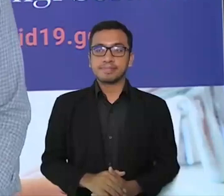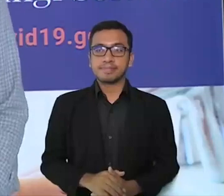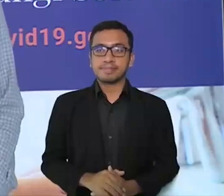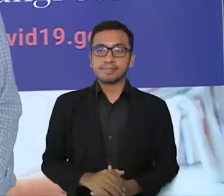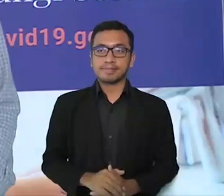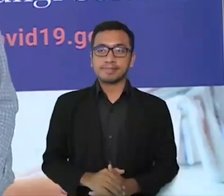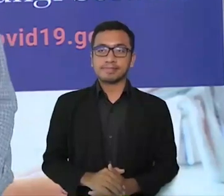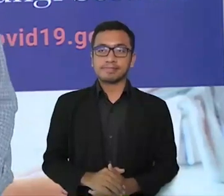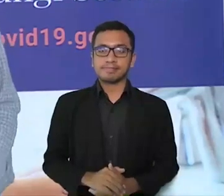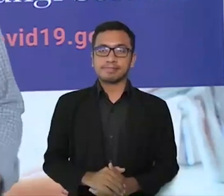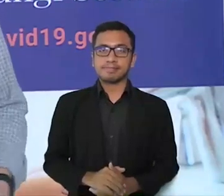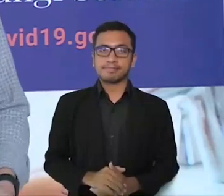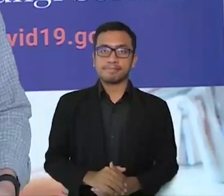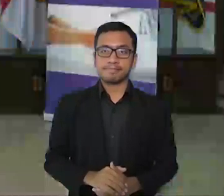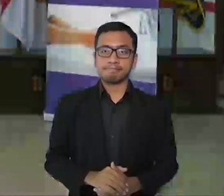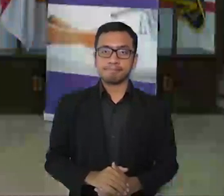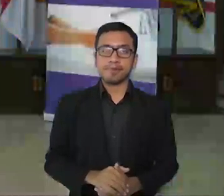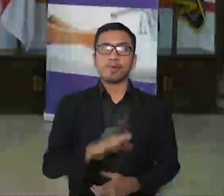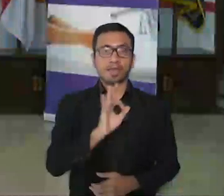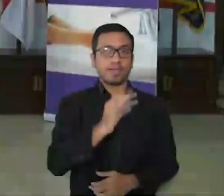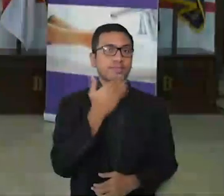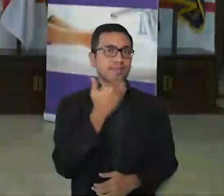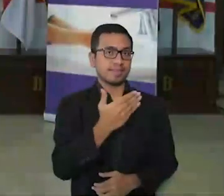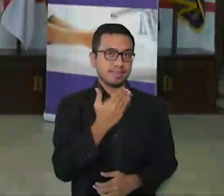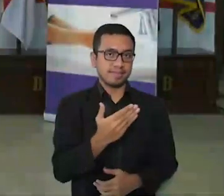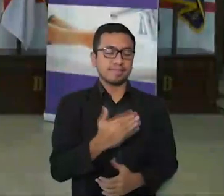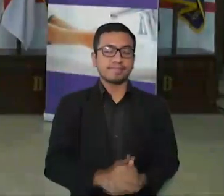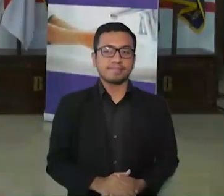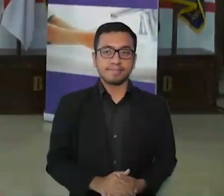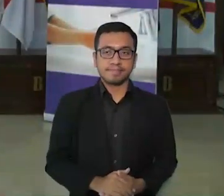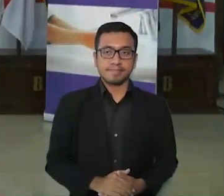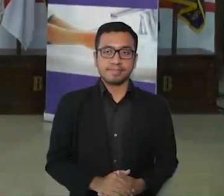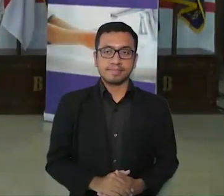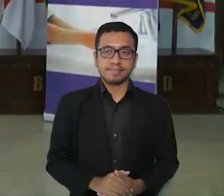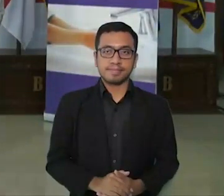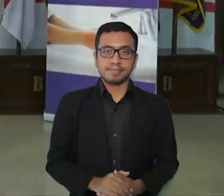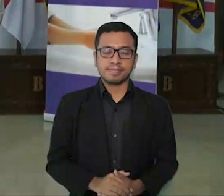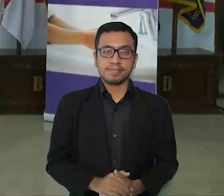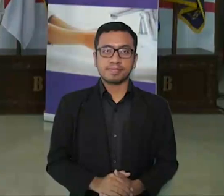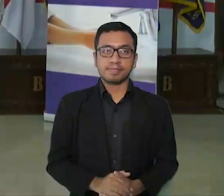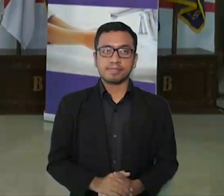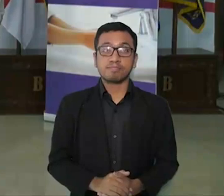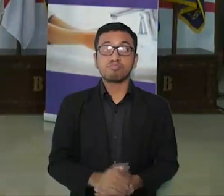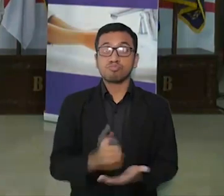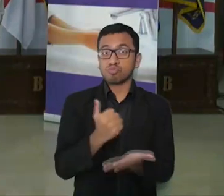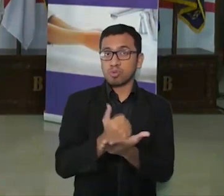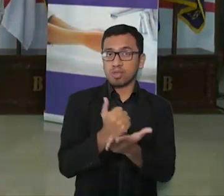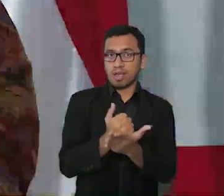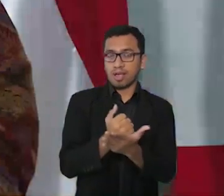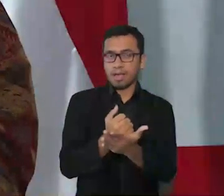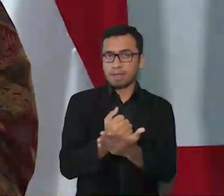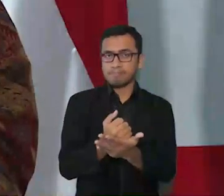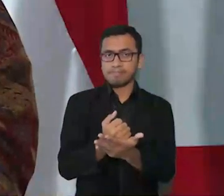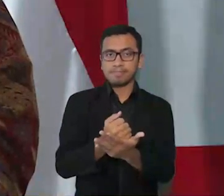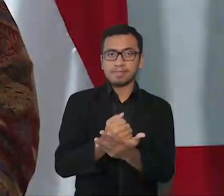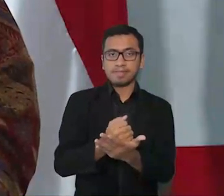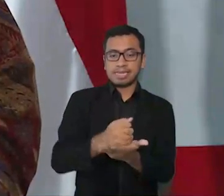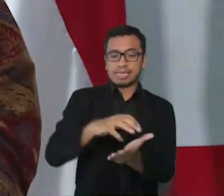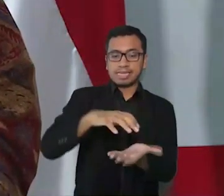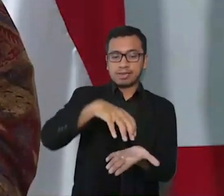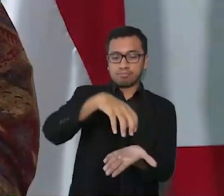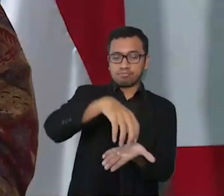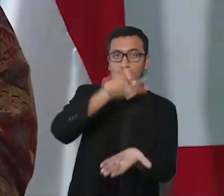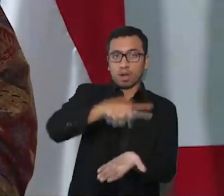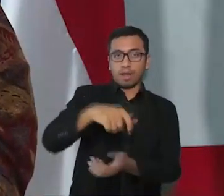Relawan. Baik, Pak. Terima kasih Pak Andre. Jadi ada tiga pertimbangan, Pak, dalam kita menempatkan teman-teman